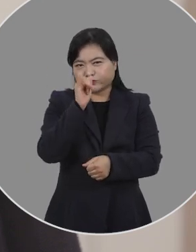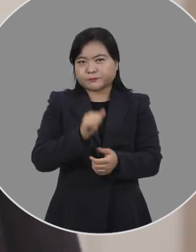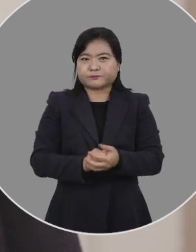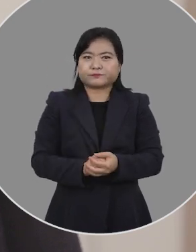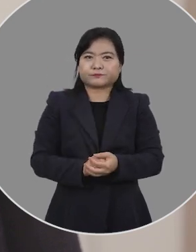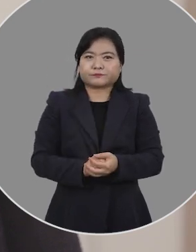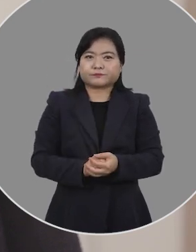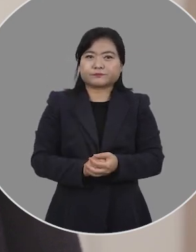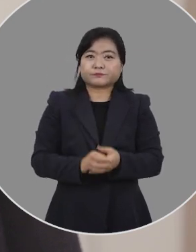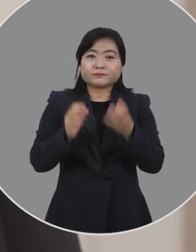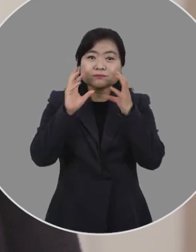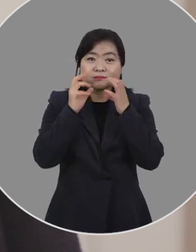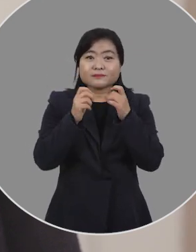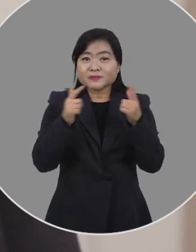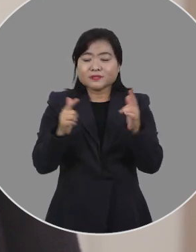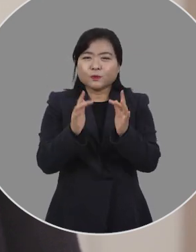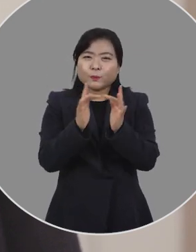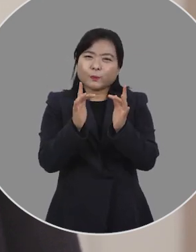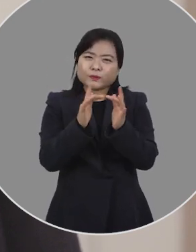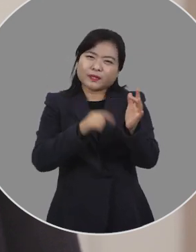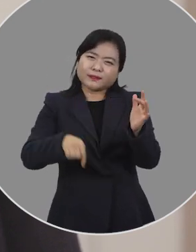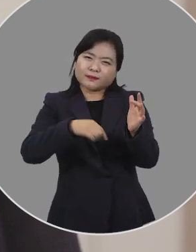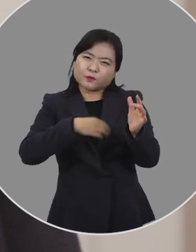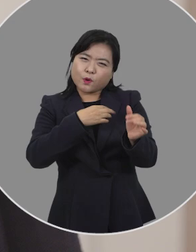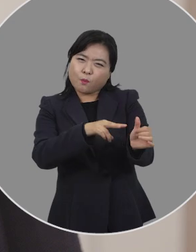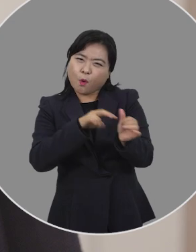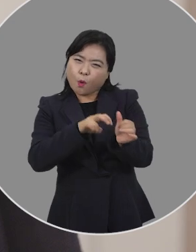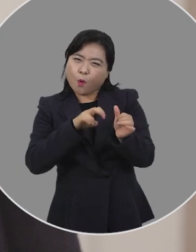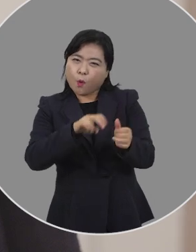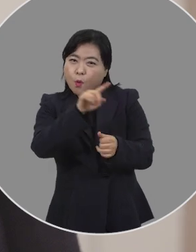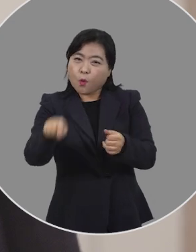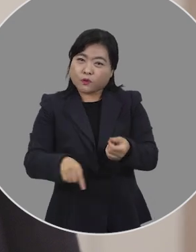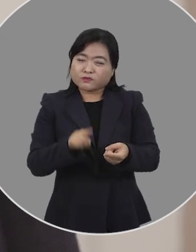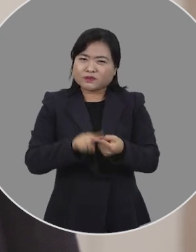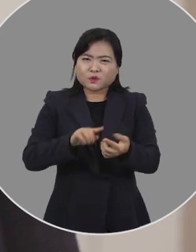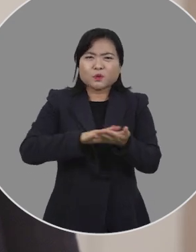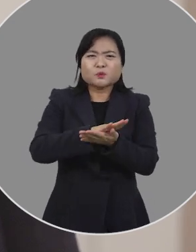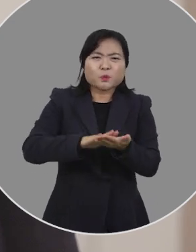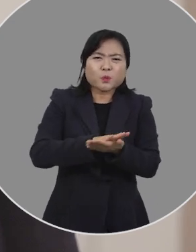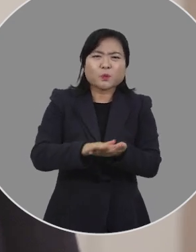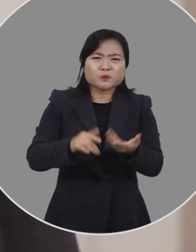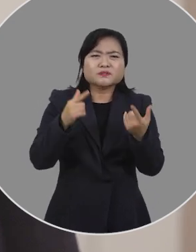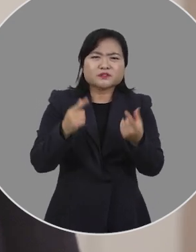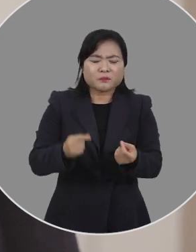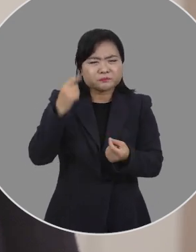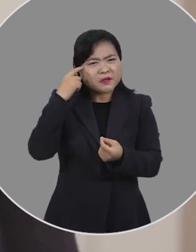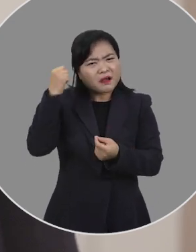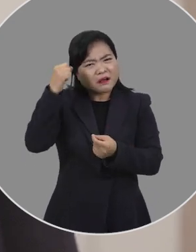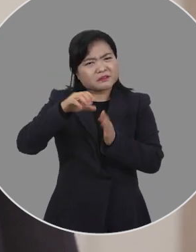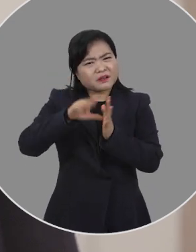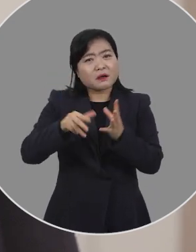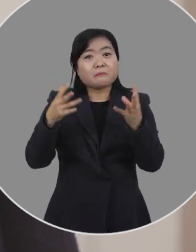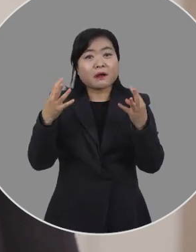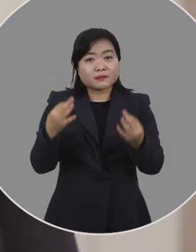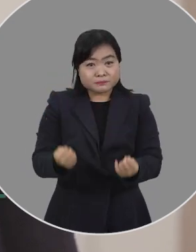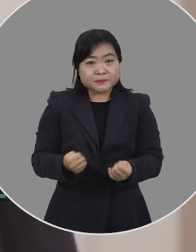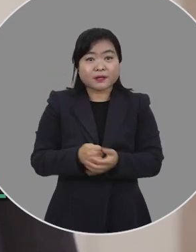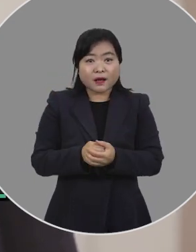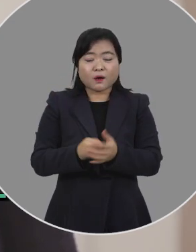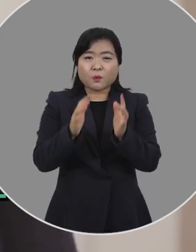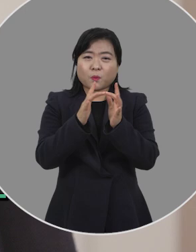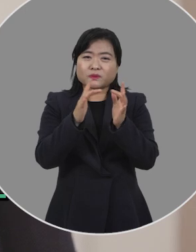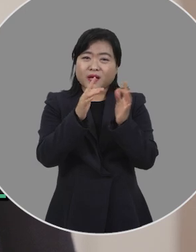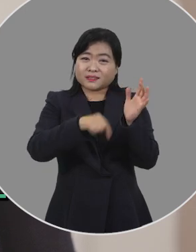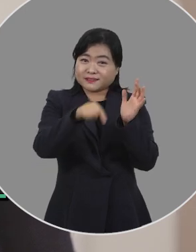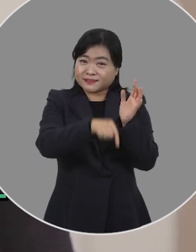질문을 보내주셨어요. 이제 아이들이 온라인상의 혐오 표현을 마치 놀이처럼 여기는 경우가 굉장히 많습니다. 이